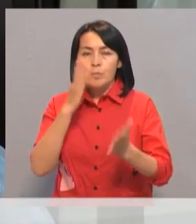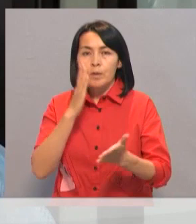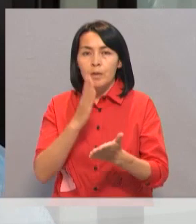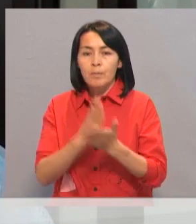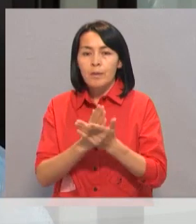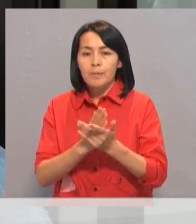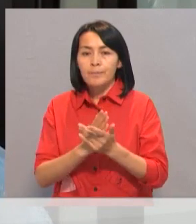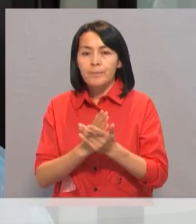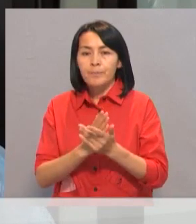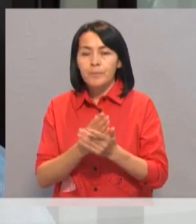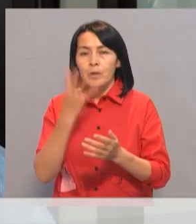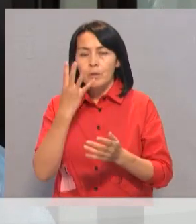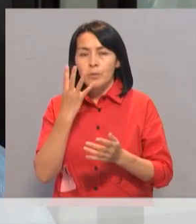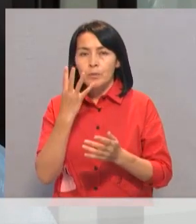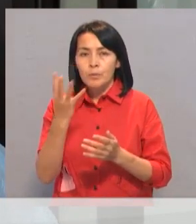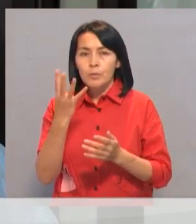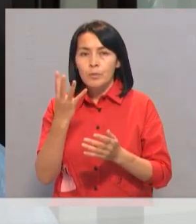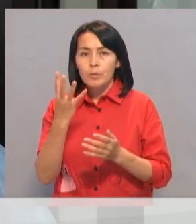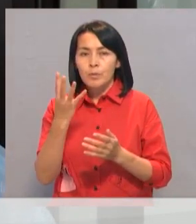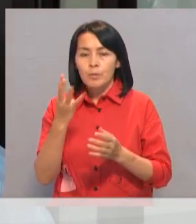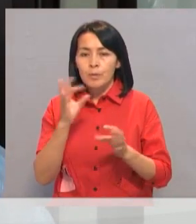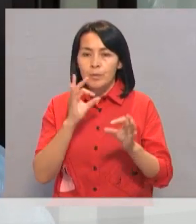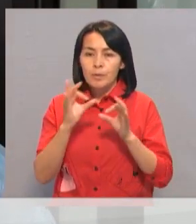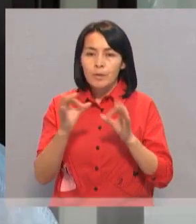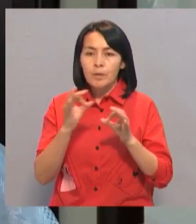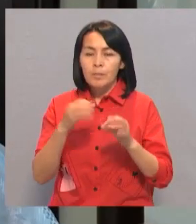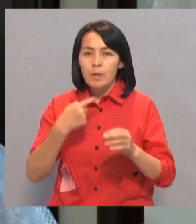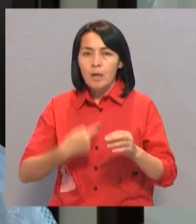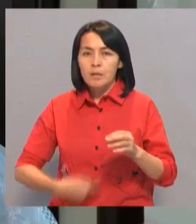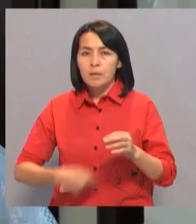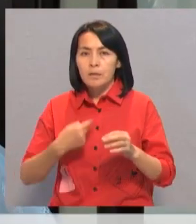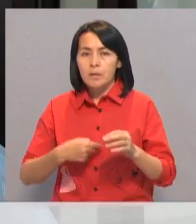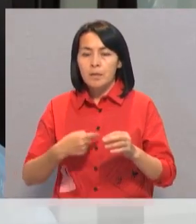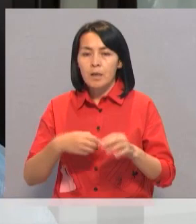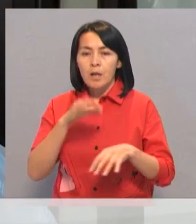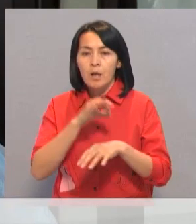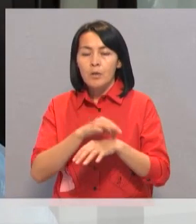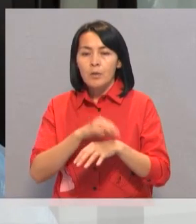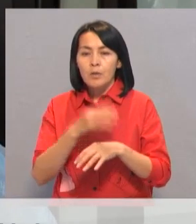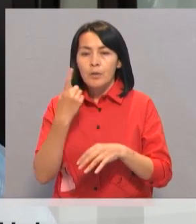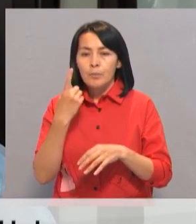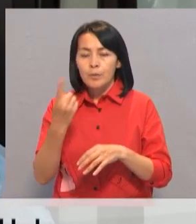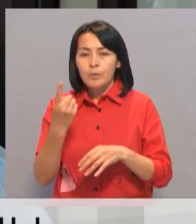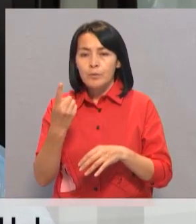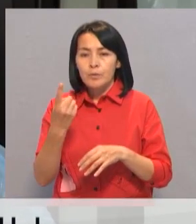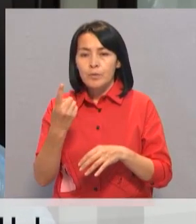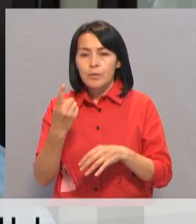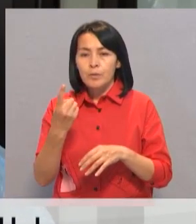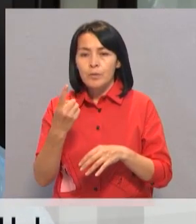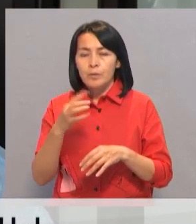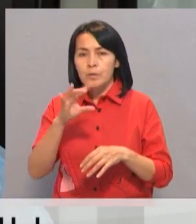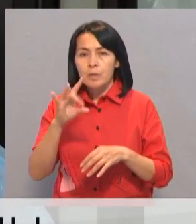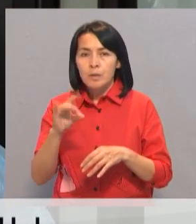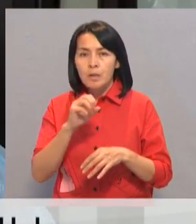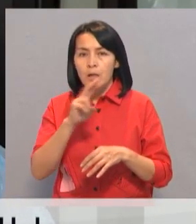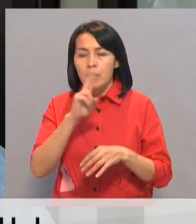бойынша 4-ю доброкачественный полиптер асқазанда и тоқшекте. Біреусі предопухолевый